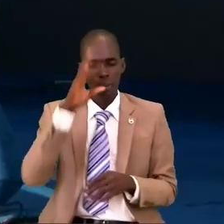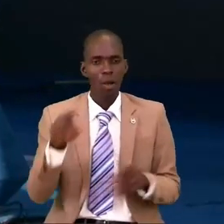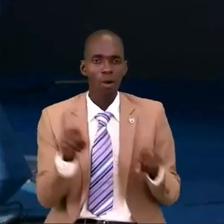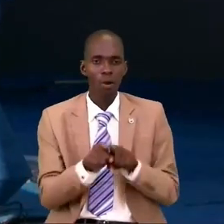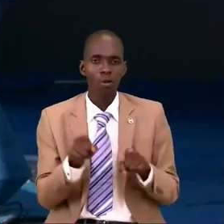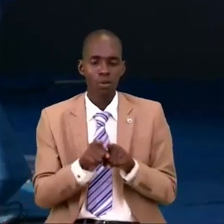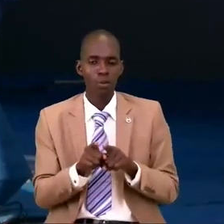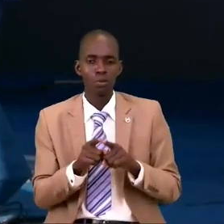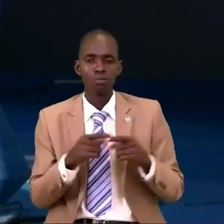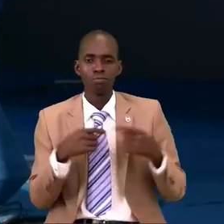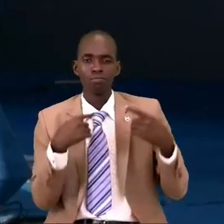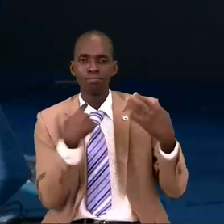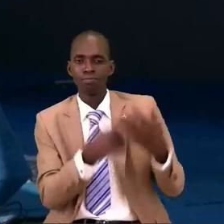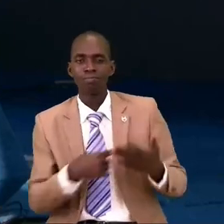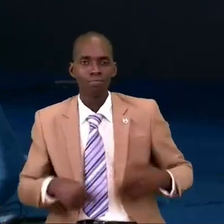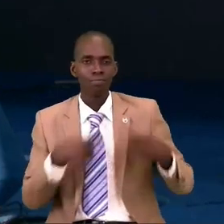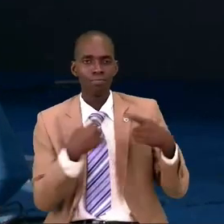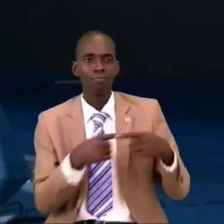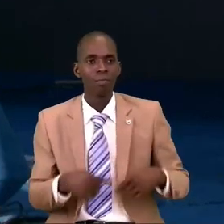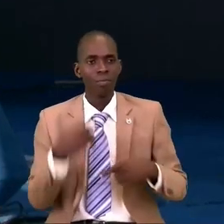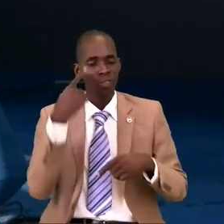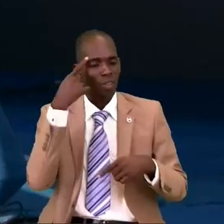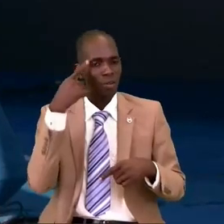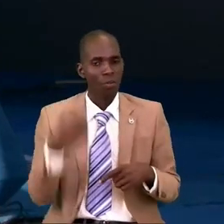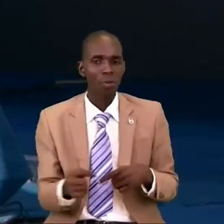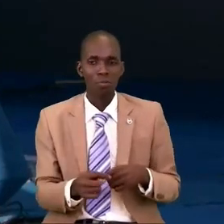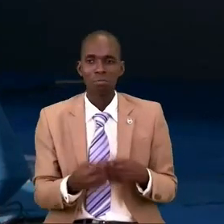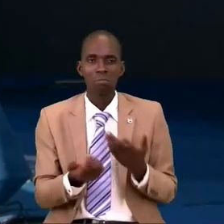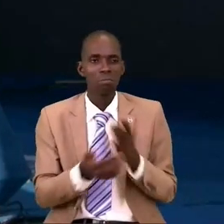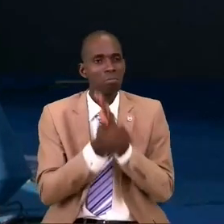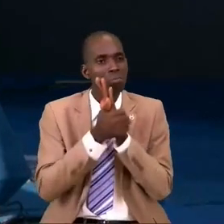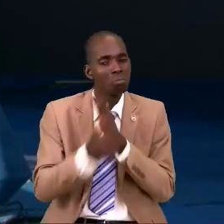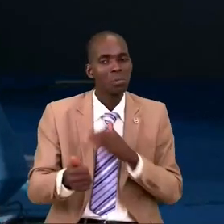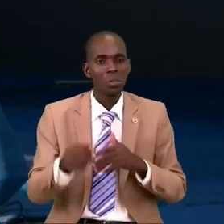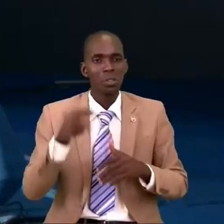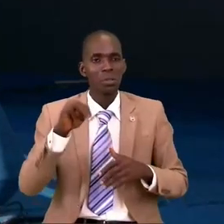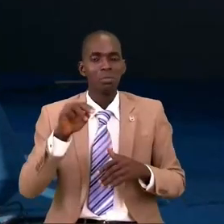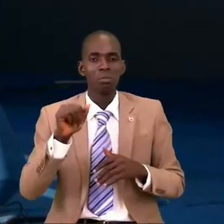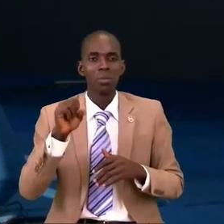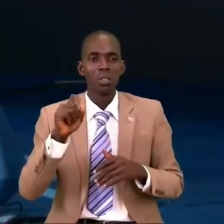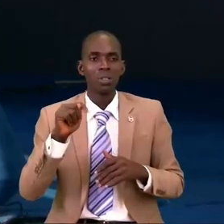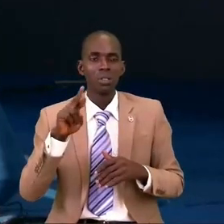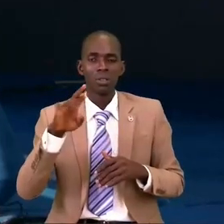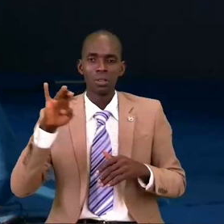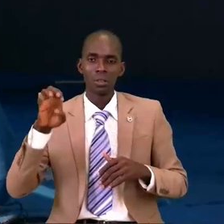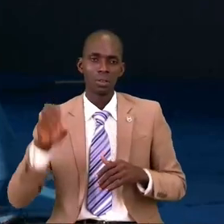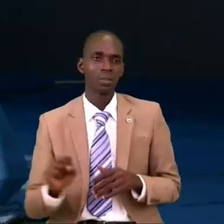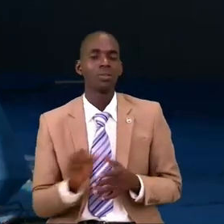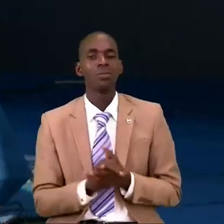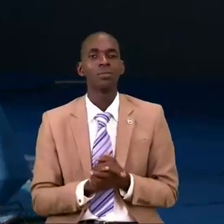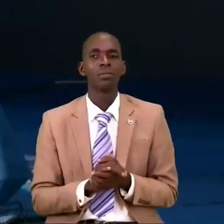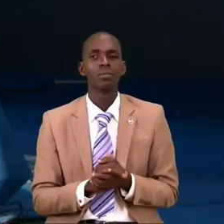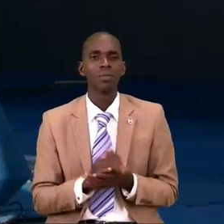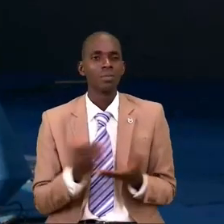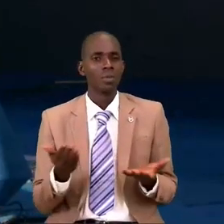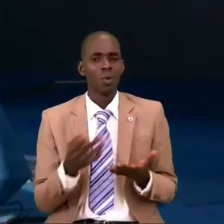Et l'athlète n'est pas couronné s'il n'a pas combattu suivant les règles. Pourquoi combattu? Est-ce que en tant que